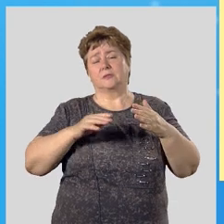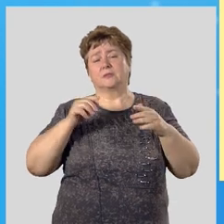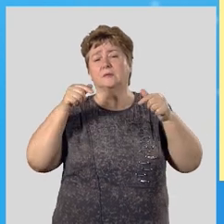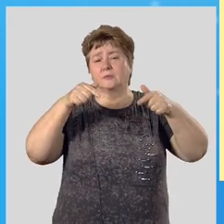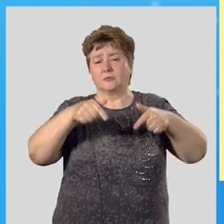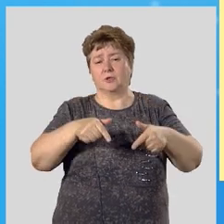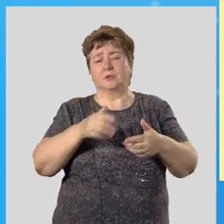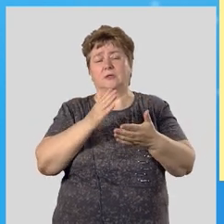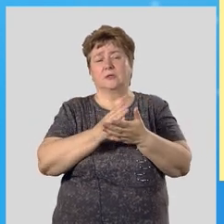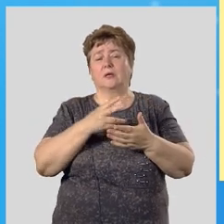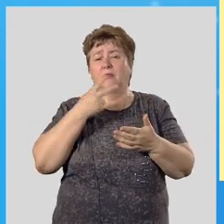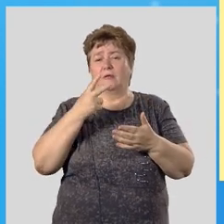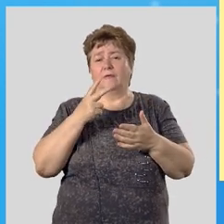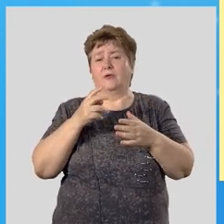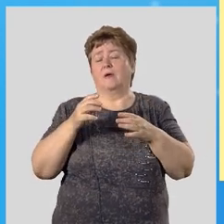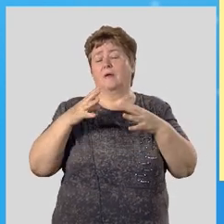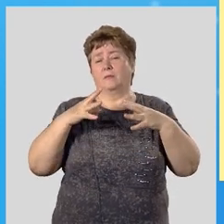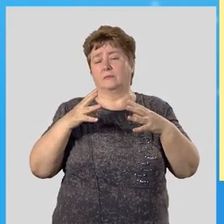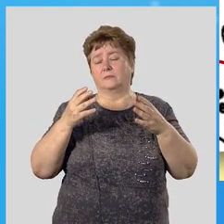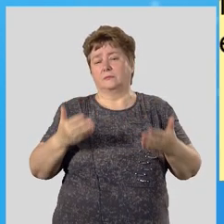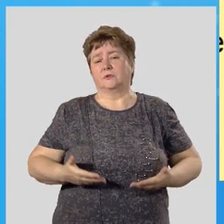принимают участие две особи.